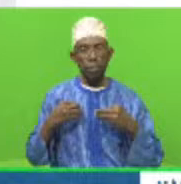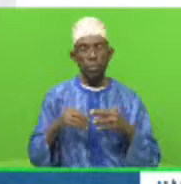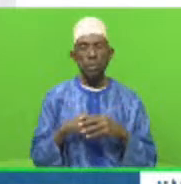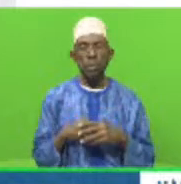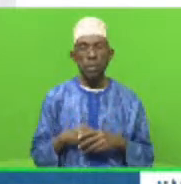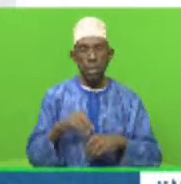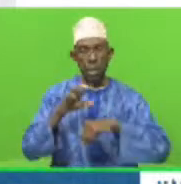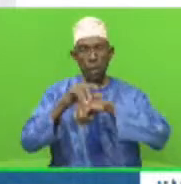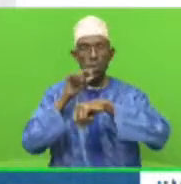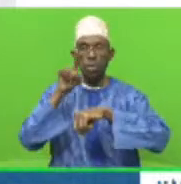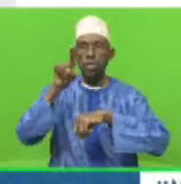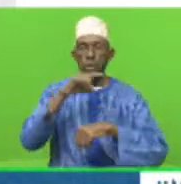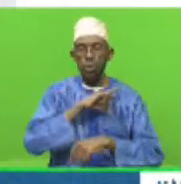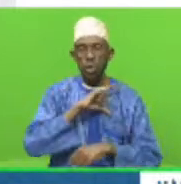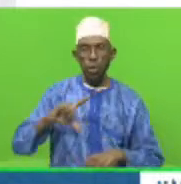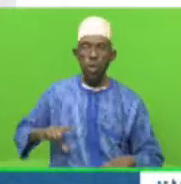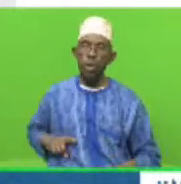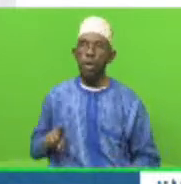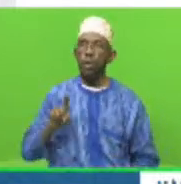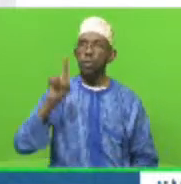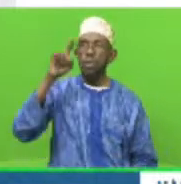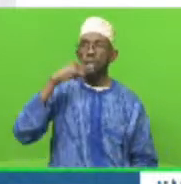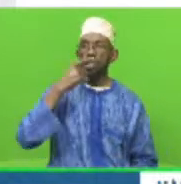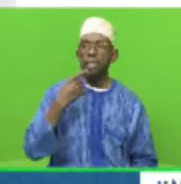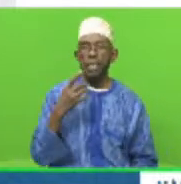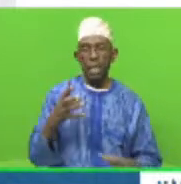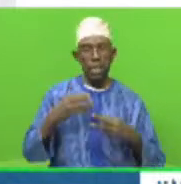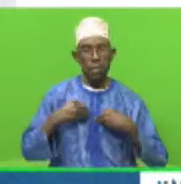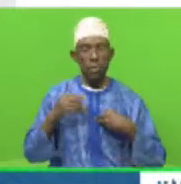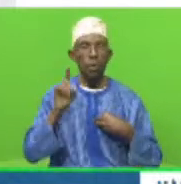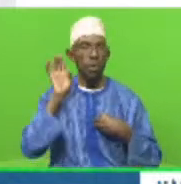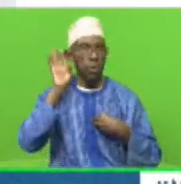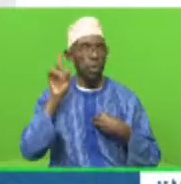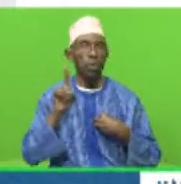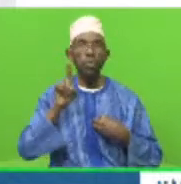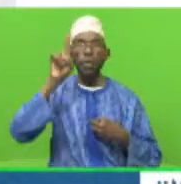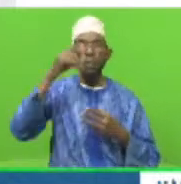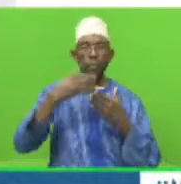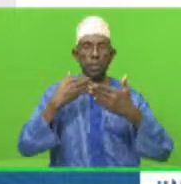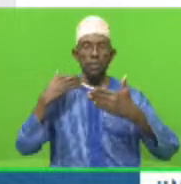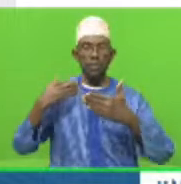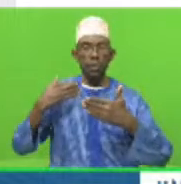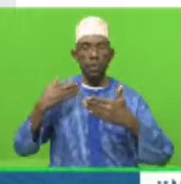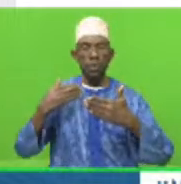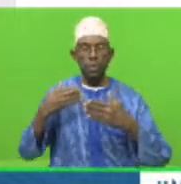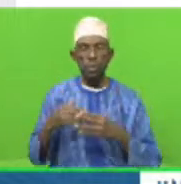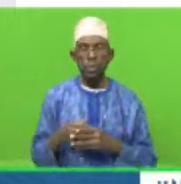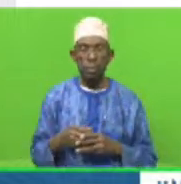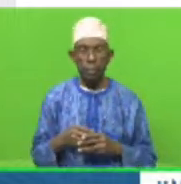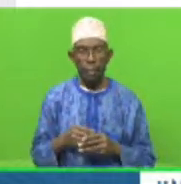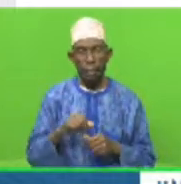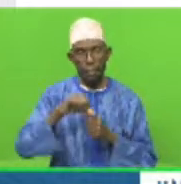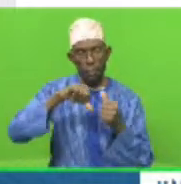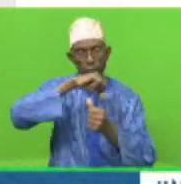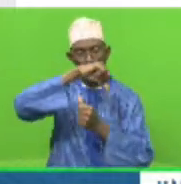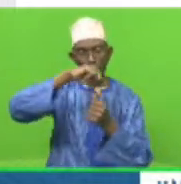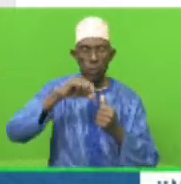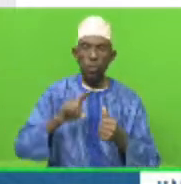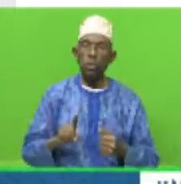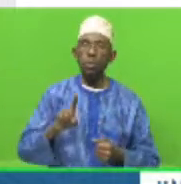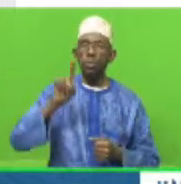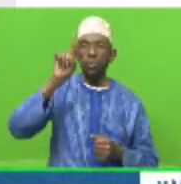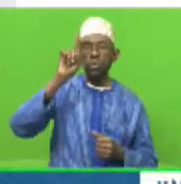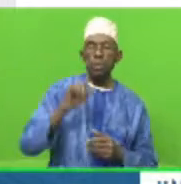دعاك إليه ربك. قال الله تعالى: استجيبوا لربكم من قبل أن يأتي يوم لا مرد له من الله،